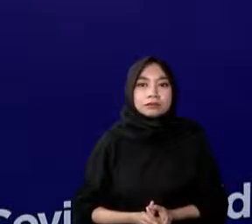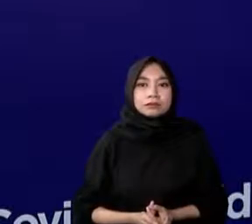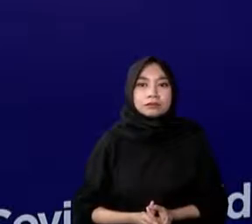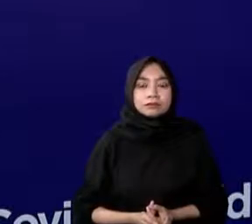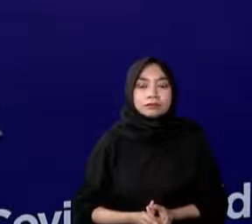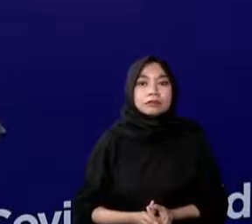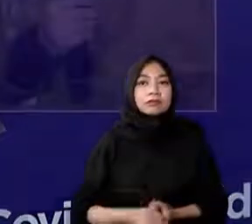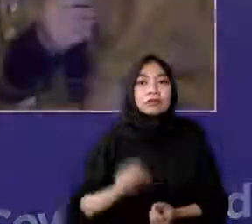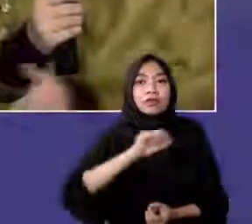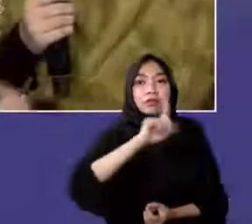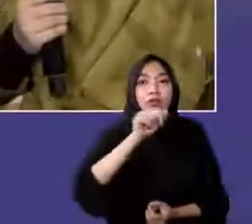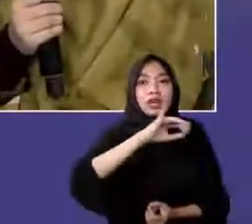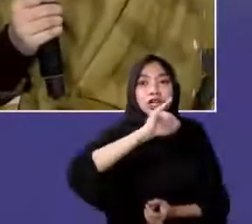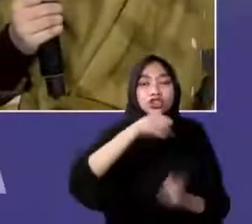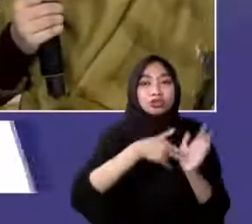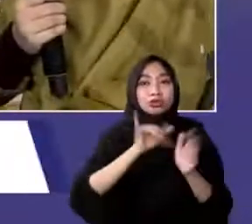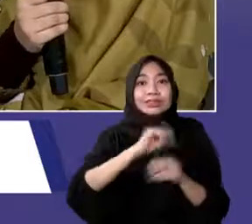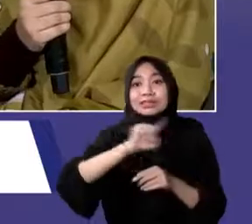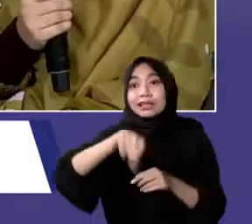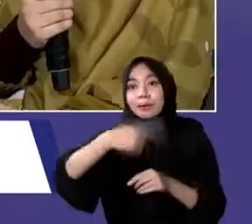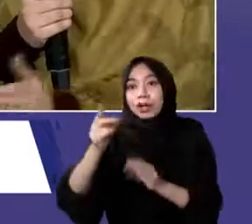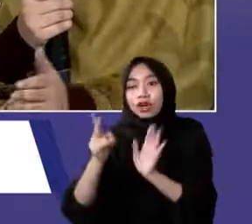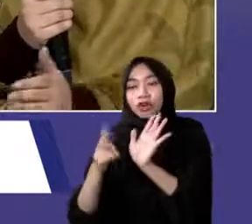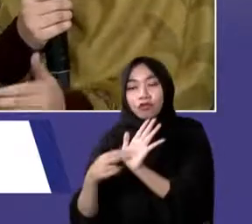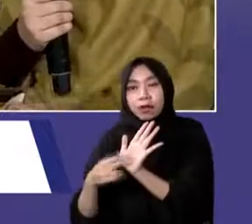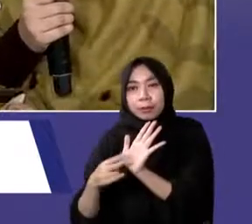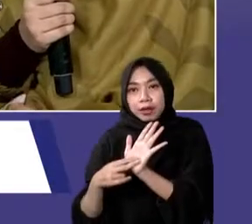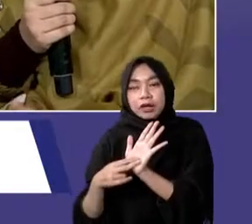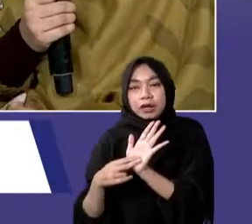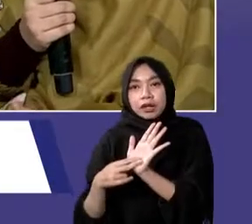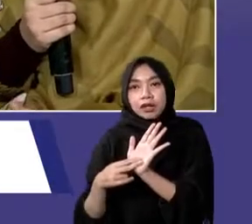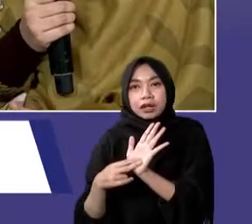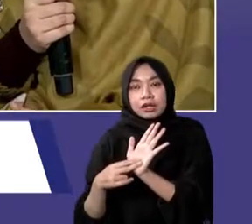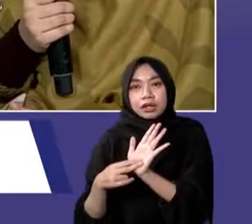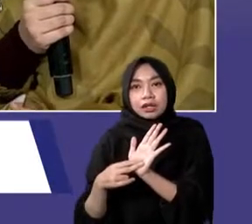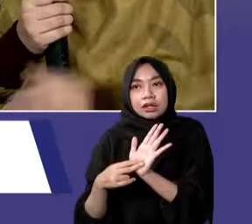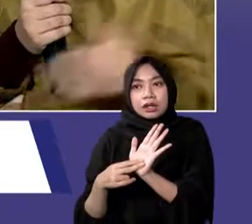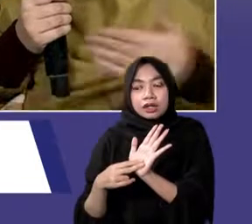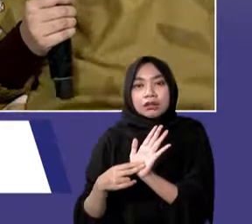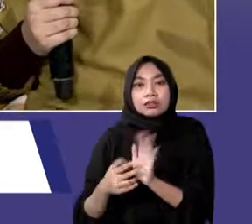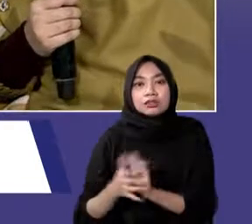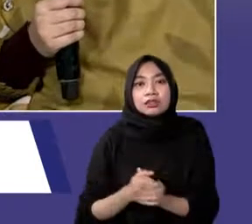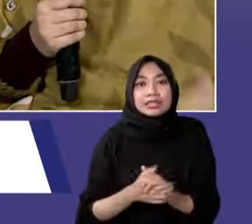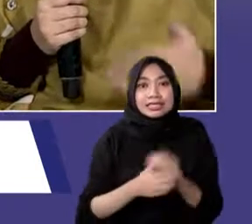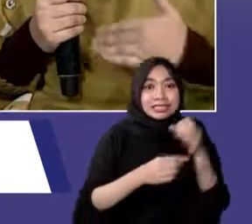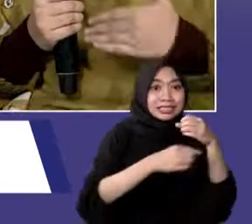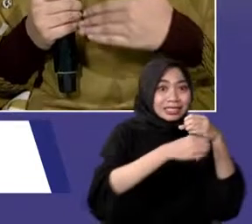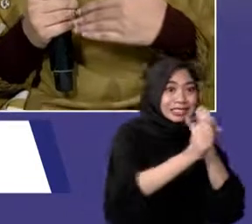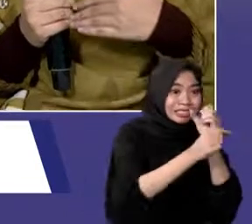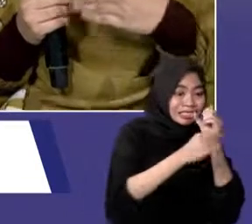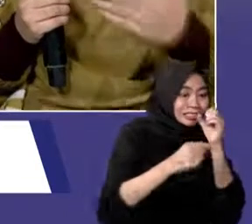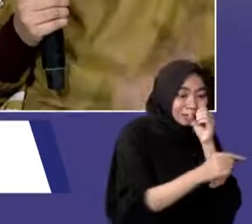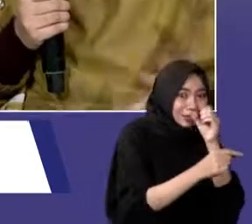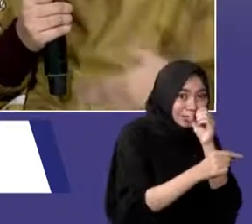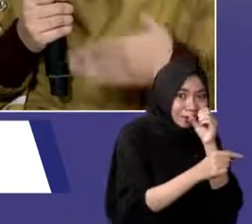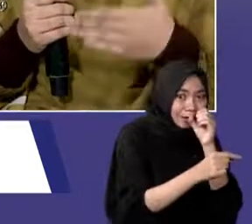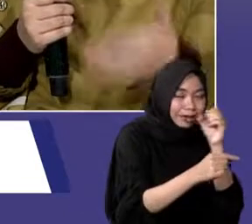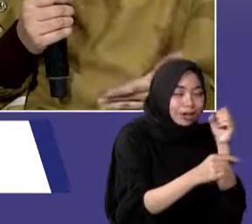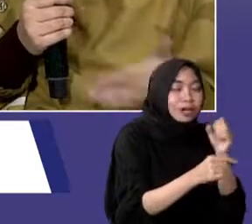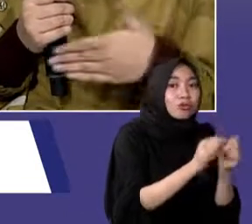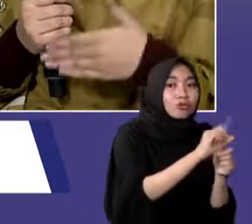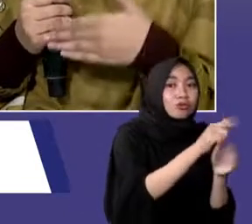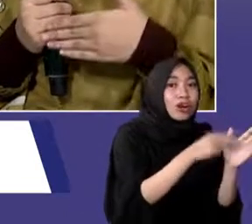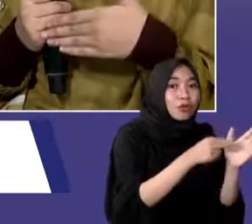dari bulan Juni sampai dengan bulan November. Walaupun jumlah pemeriksaan spesimen lebih rendah di